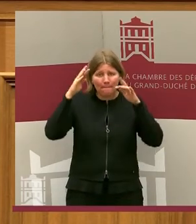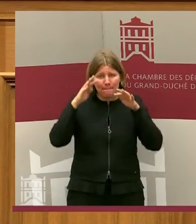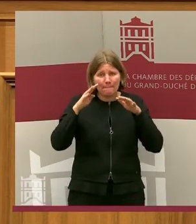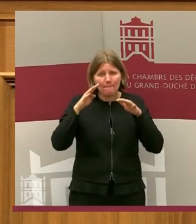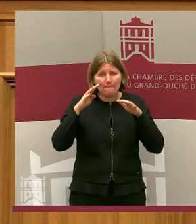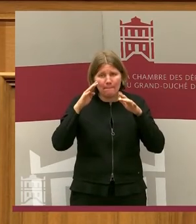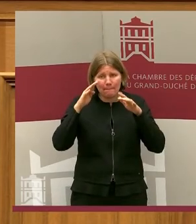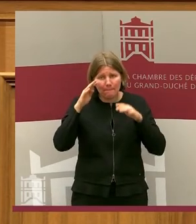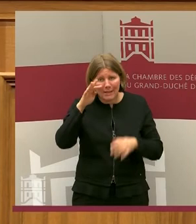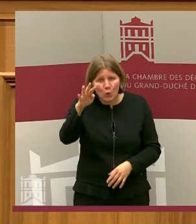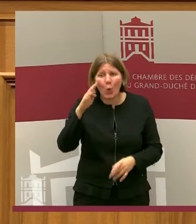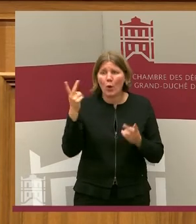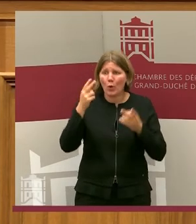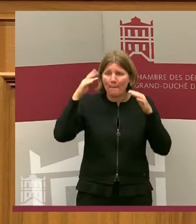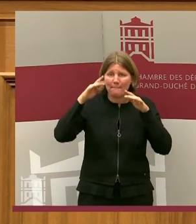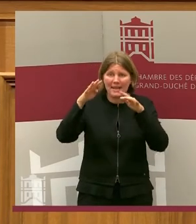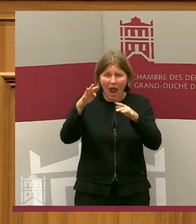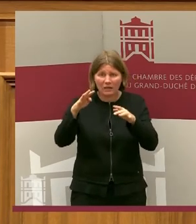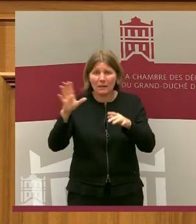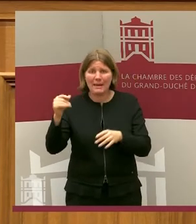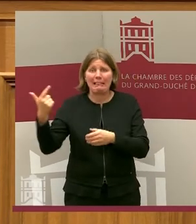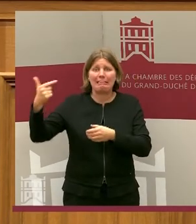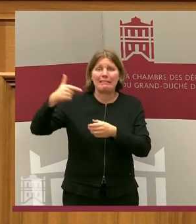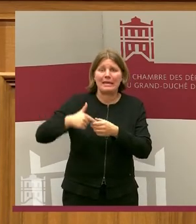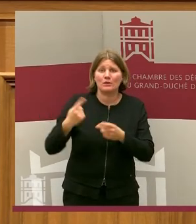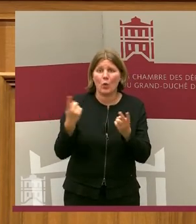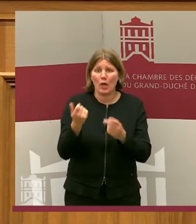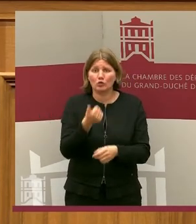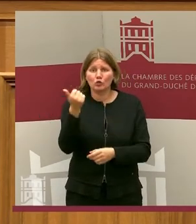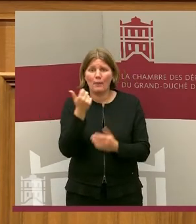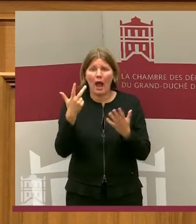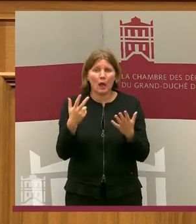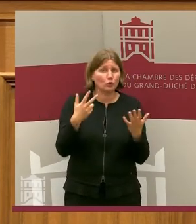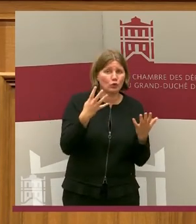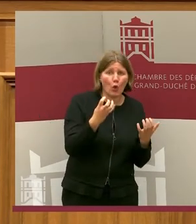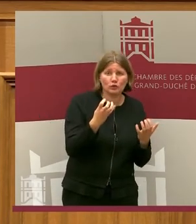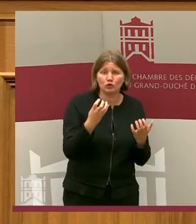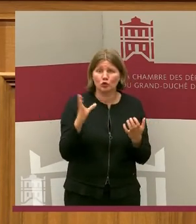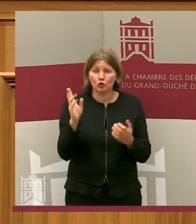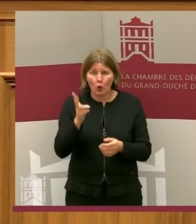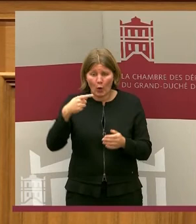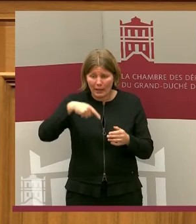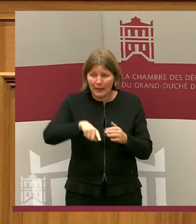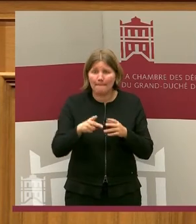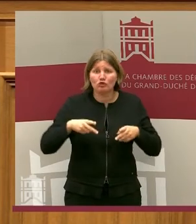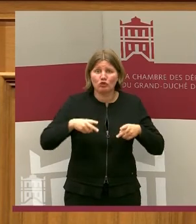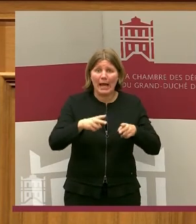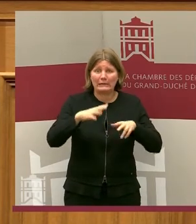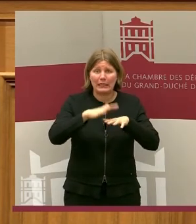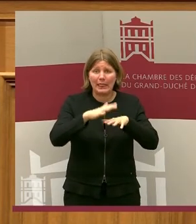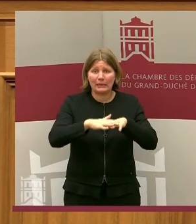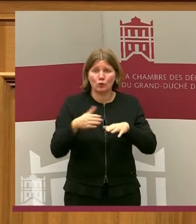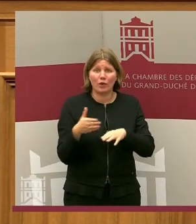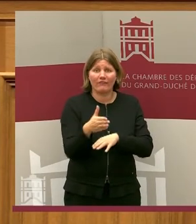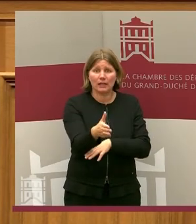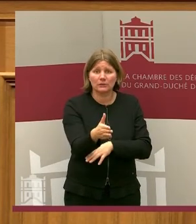derselben Zeit nach mit Diesel oder Super R 90 über die Straße gefahren? Jahr für Jahr hält Lützburg beim